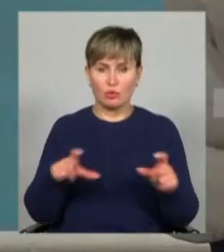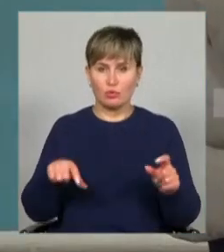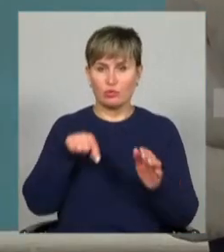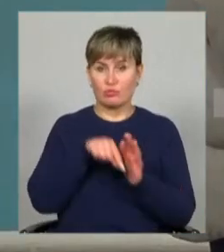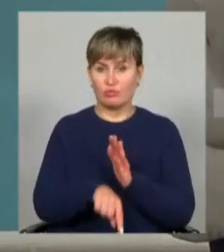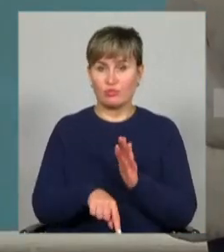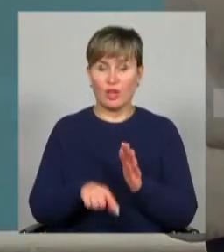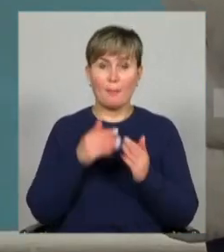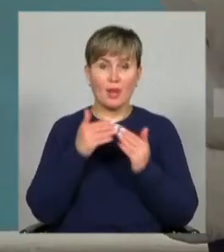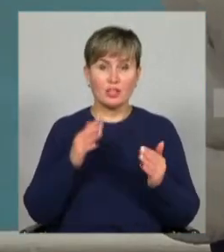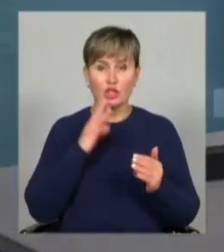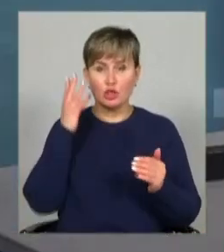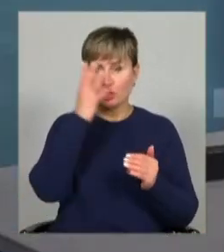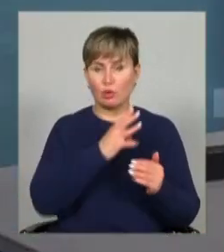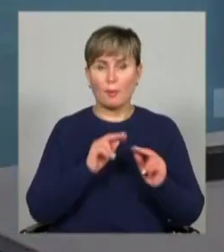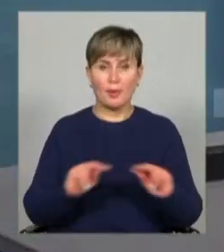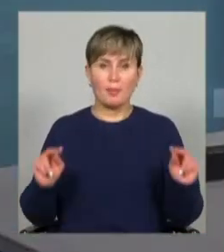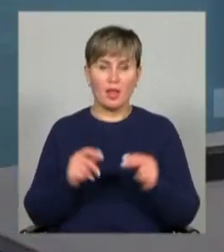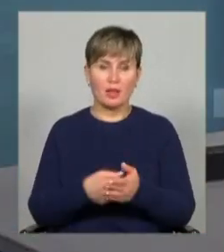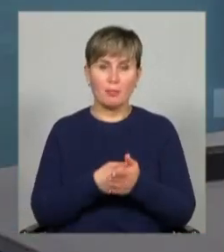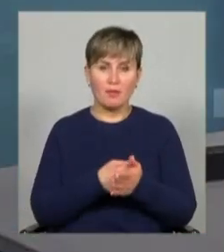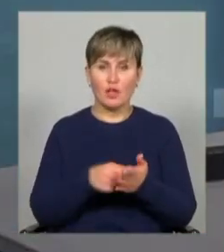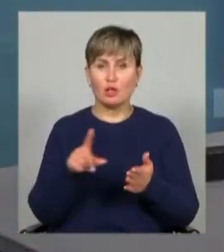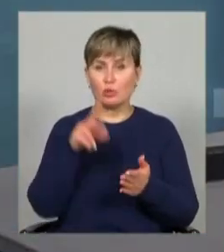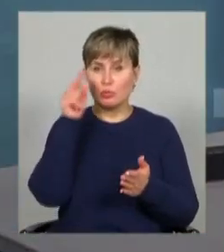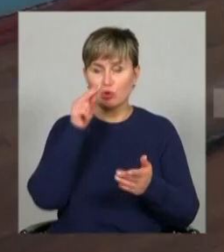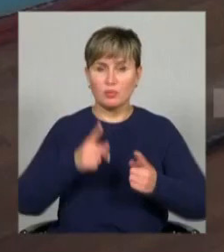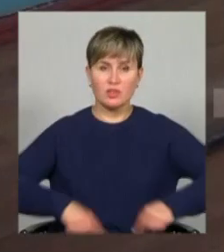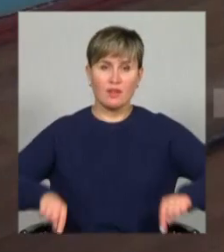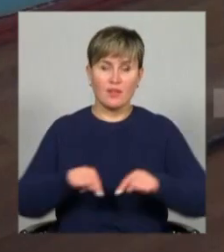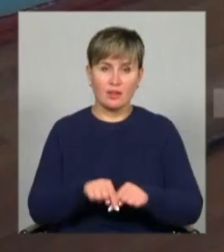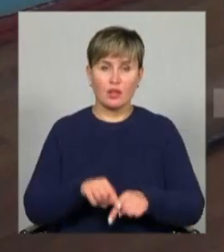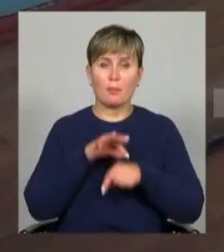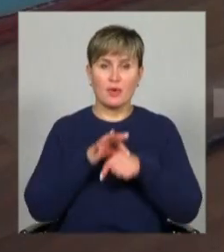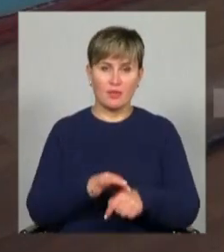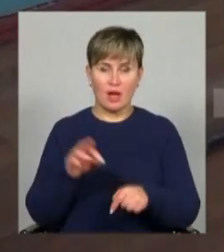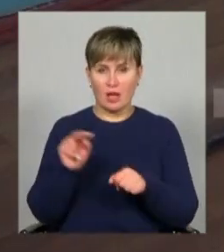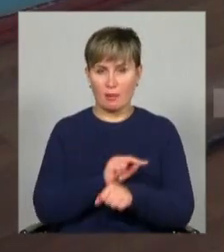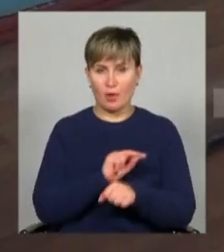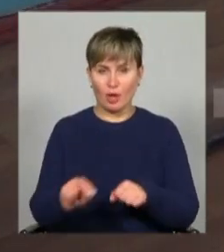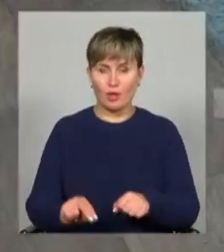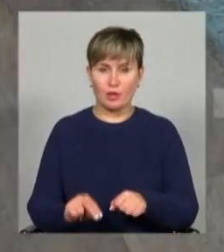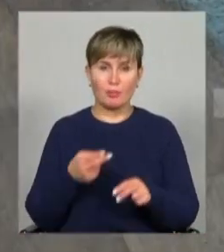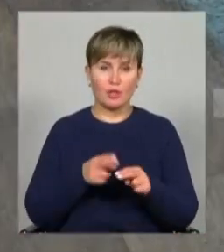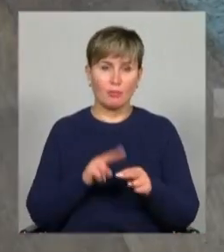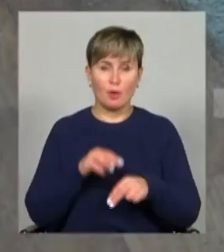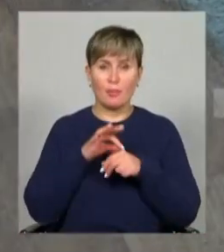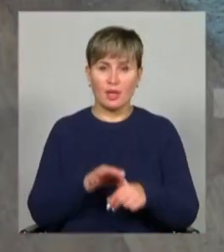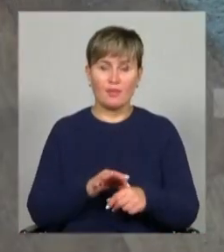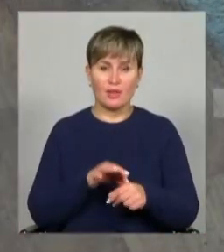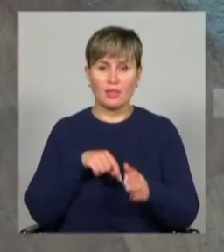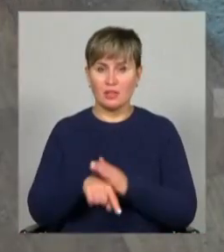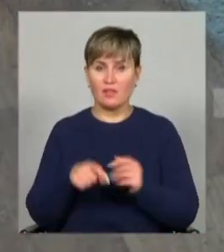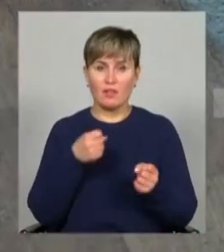Кендала. Последние 4 года преподаватель добивается, чтобы в учебном заведении наконец провели капитальный ремонт. Поскольку проводить занятия в